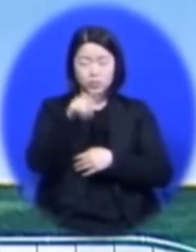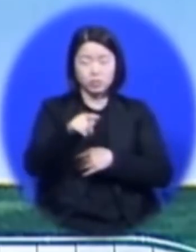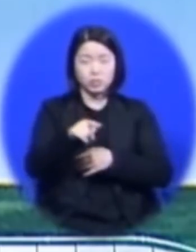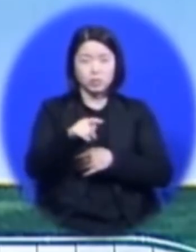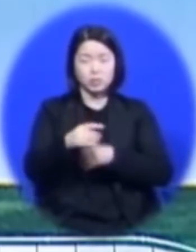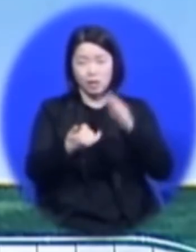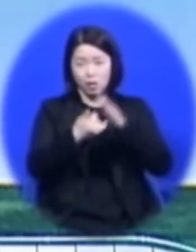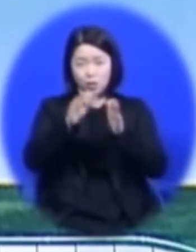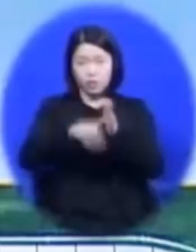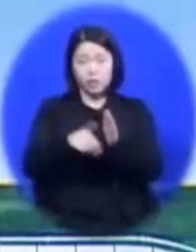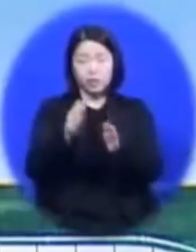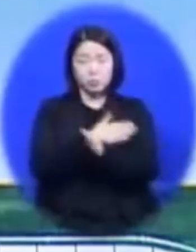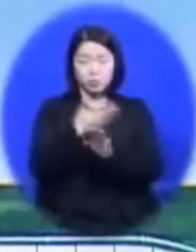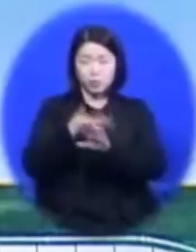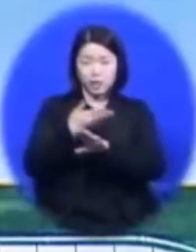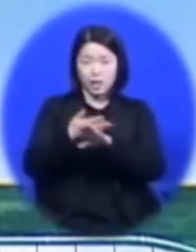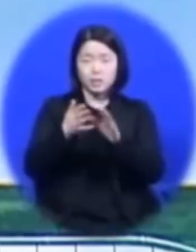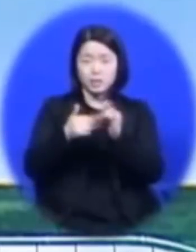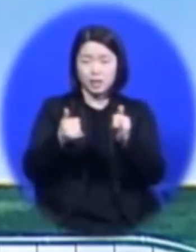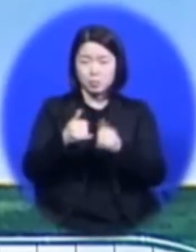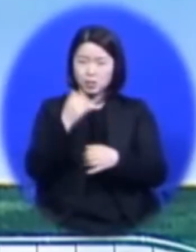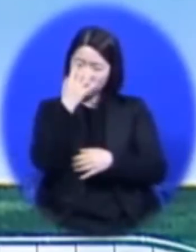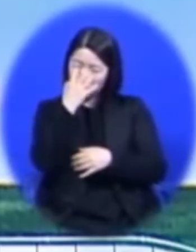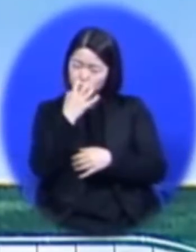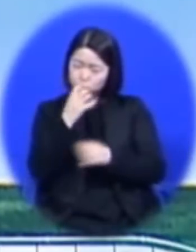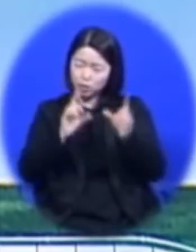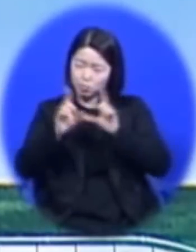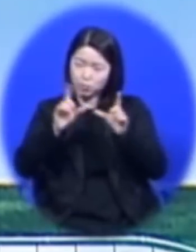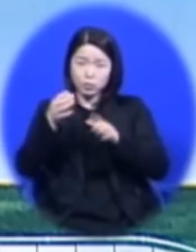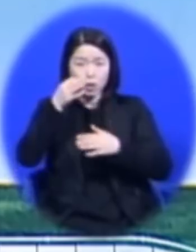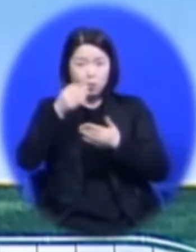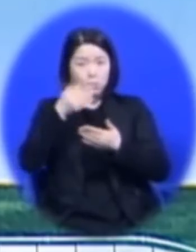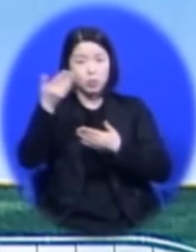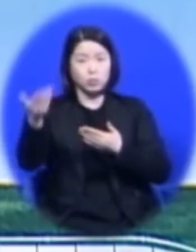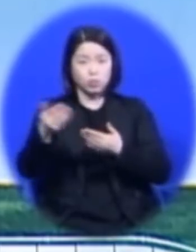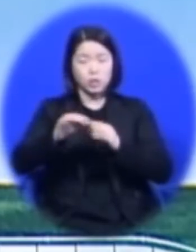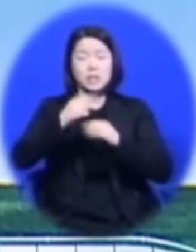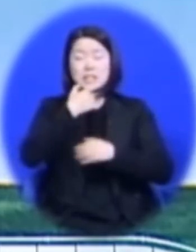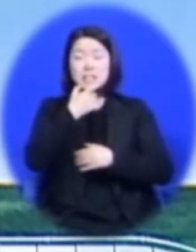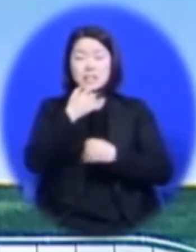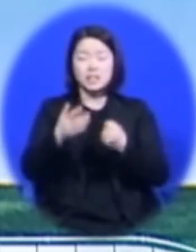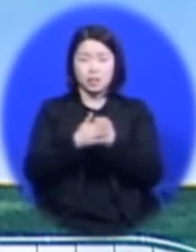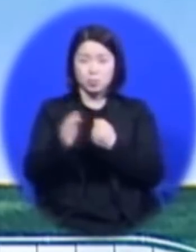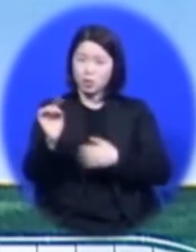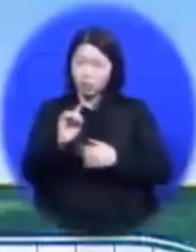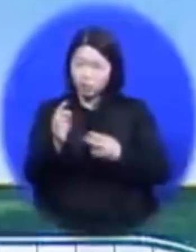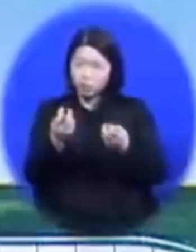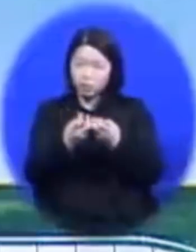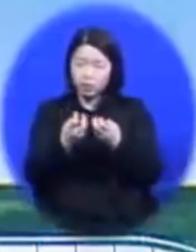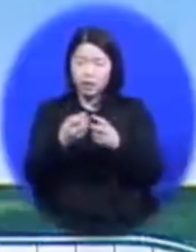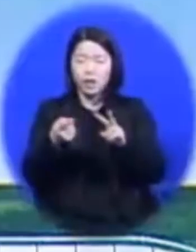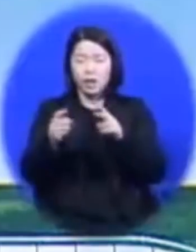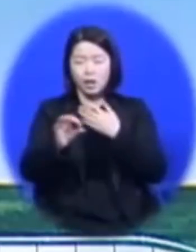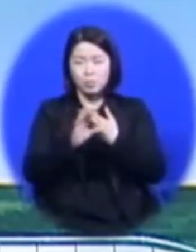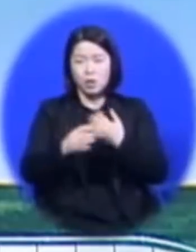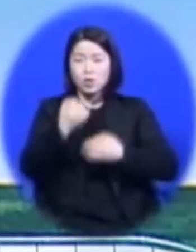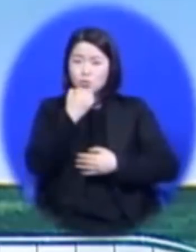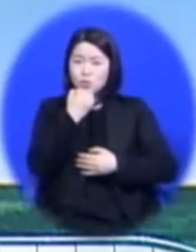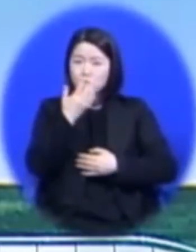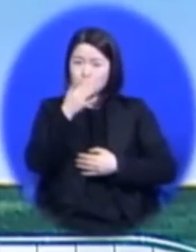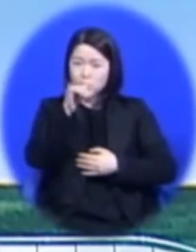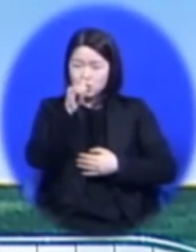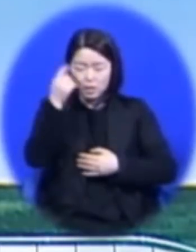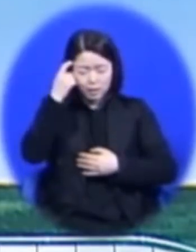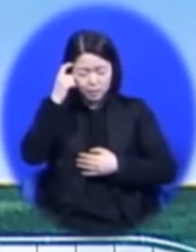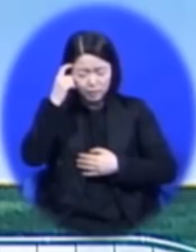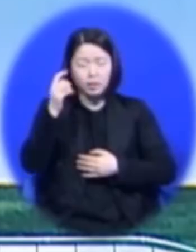다른 사람에게 내가 우울한 모습을 보이지 않고 싶어서 그래서 어떻게 하는 사람을 웃길 수 있을까 항상 그